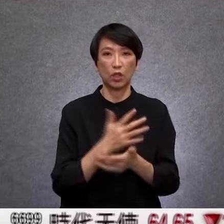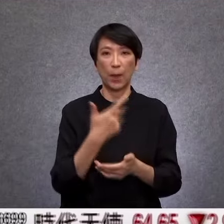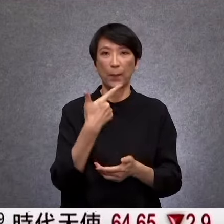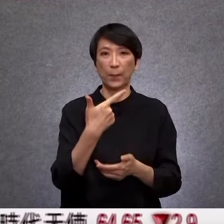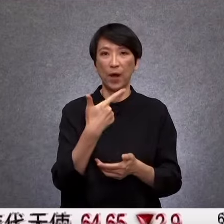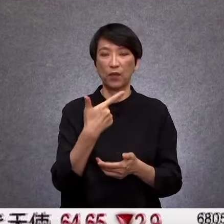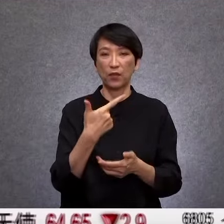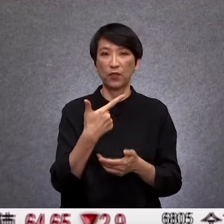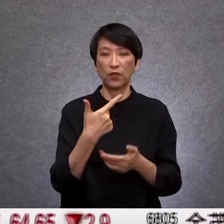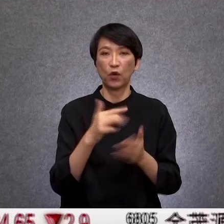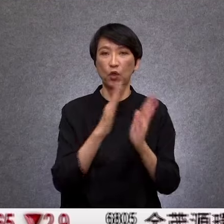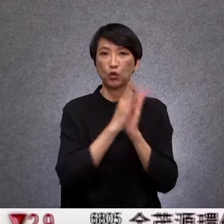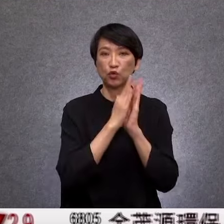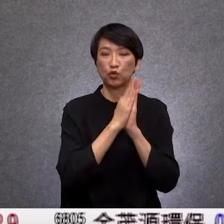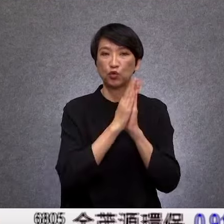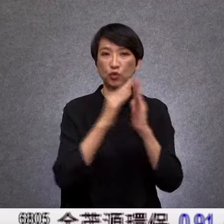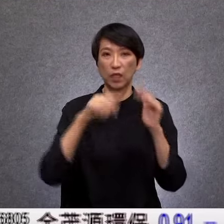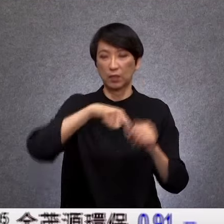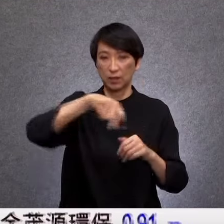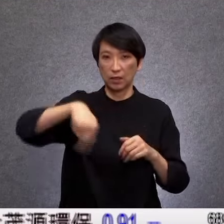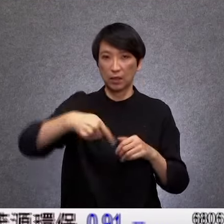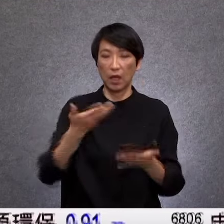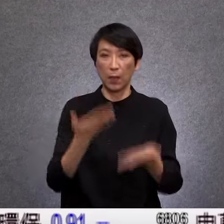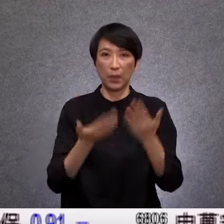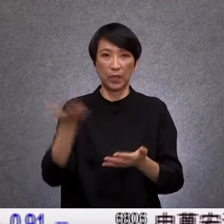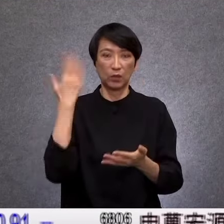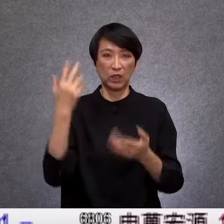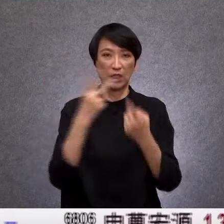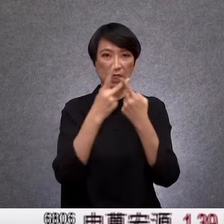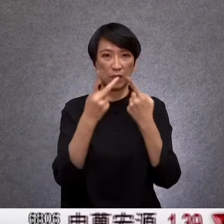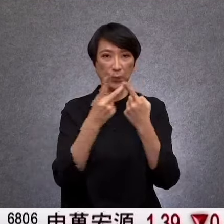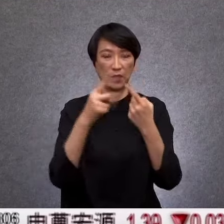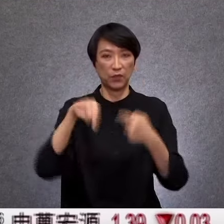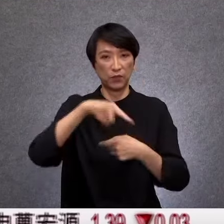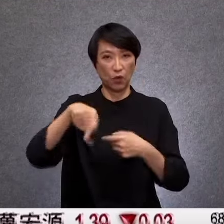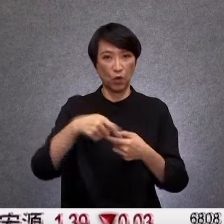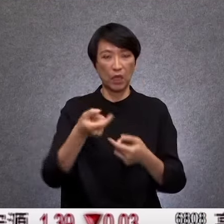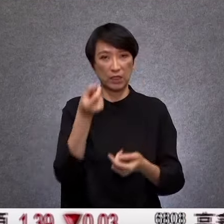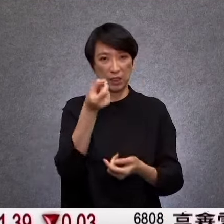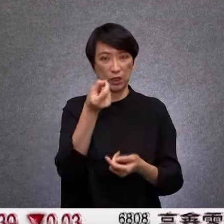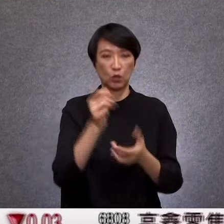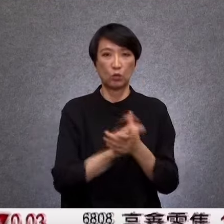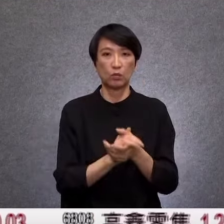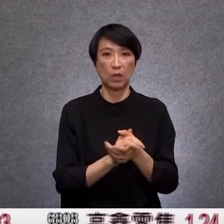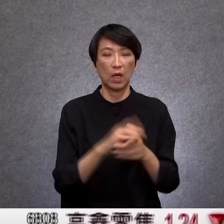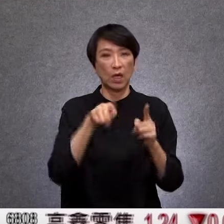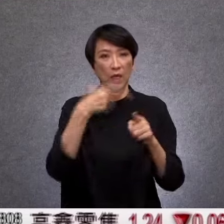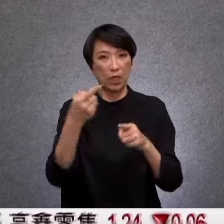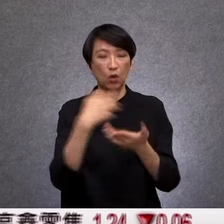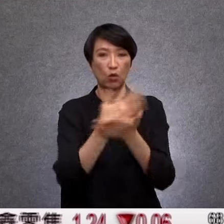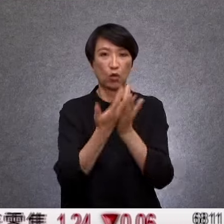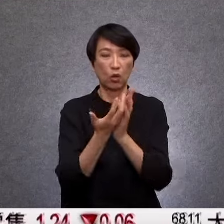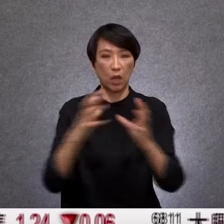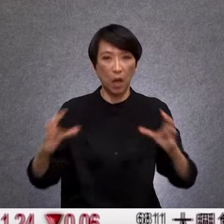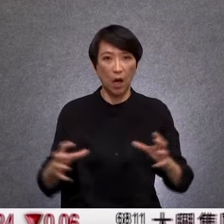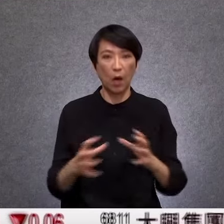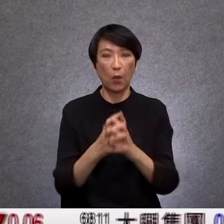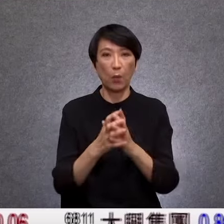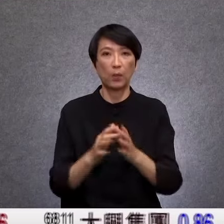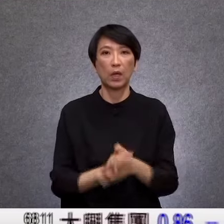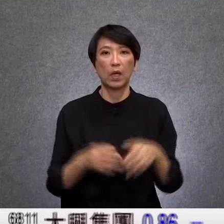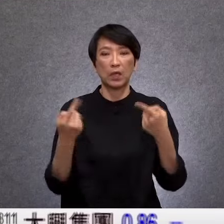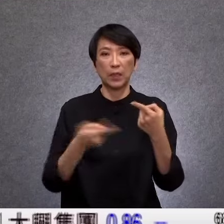啦。嗱，嚟緊嗰個財年有8幅嘅住宅土地啦，比起上個財年嘅12幅係少嘅。咁啊，計埋其他嗰